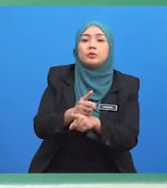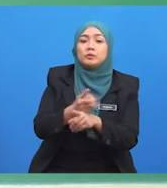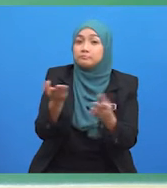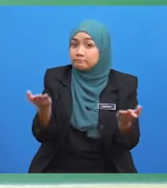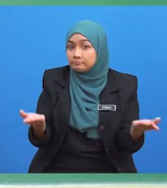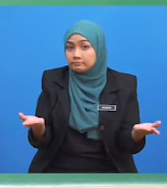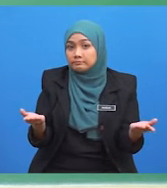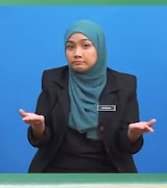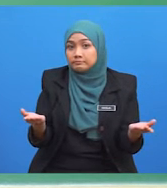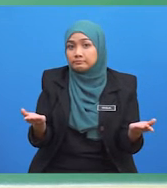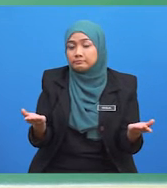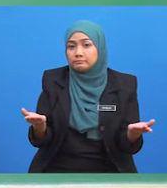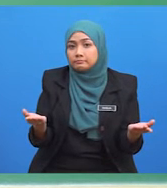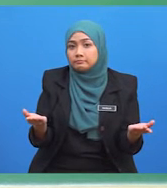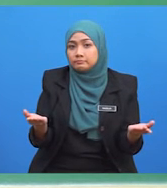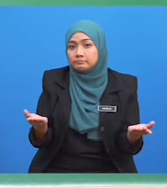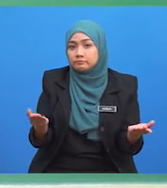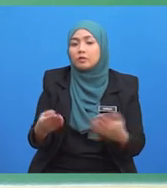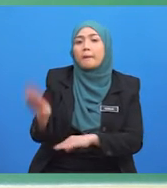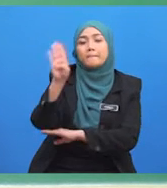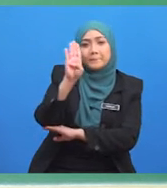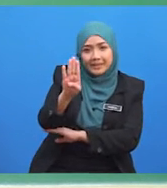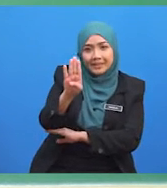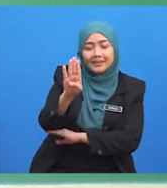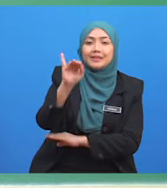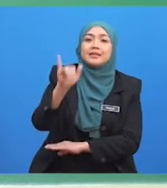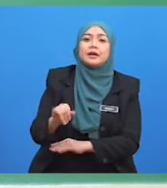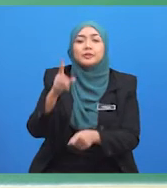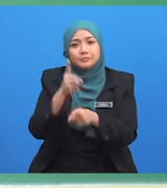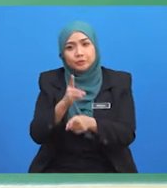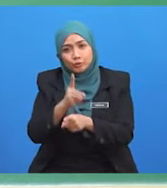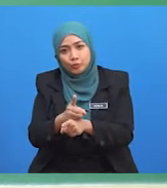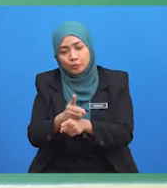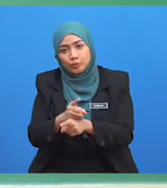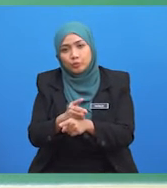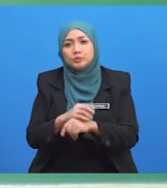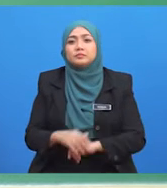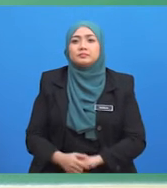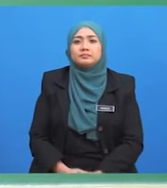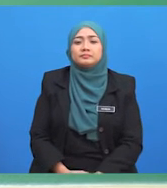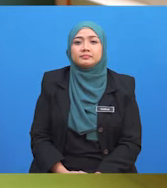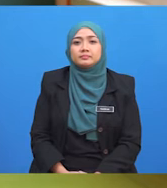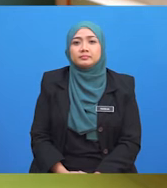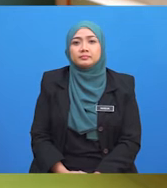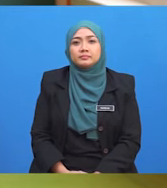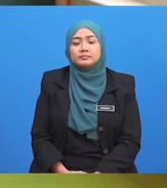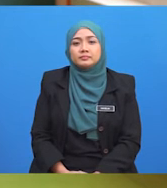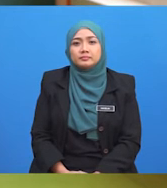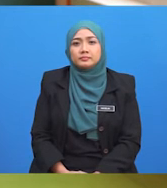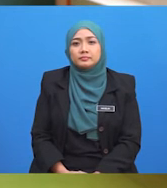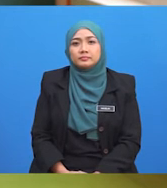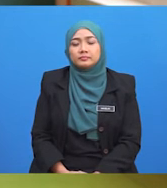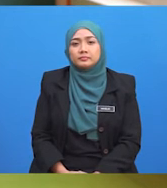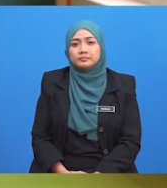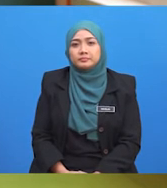adalah B. Kepupusan spesies tumbuhan atau haiwan. Pandai kepada